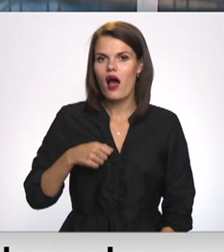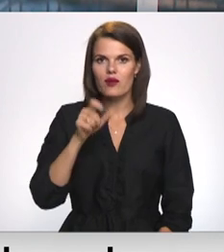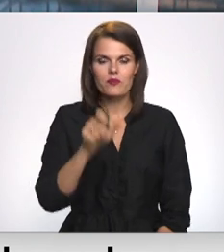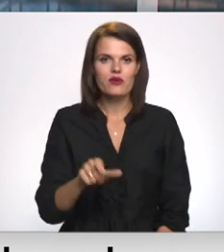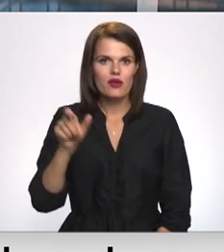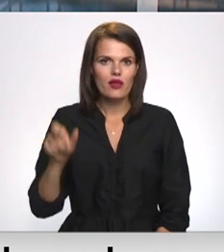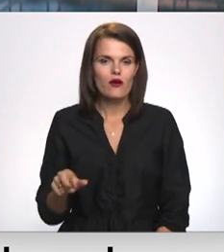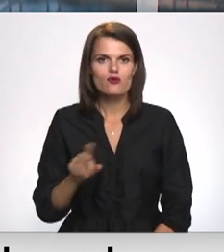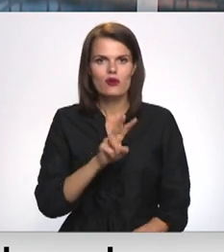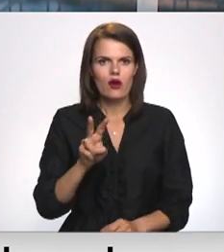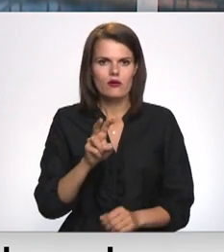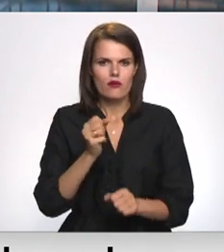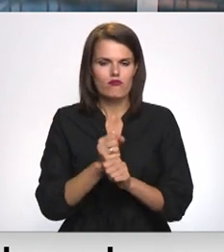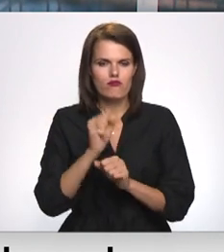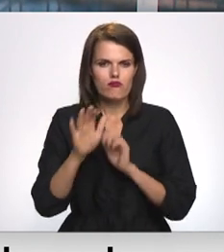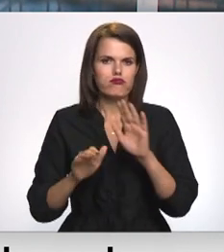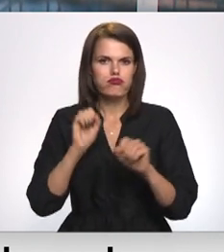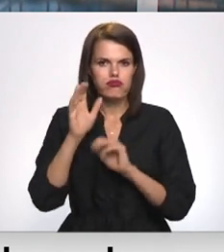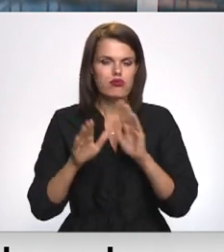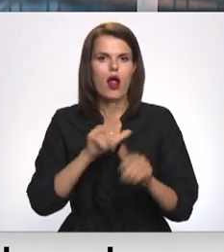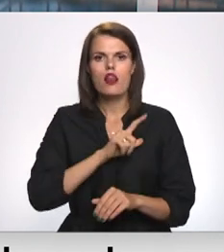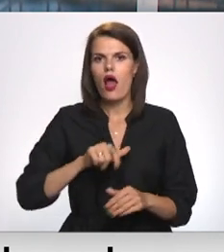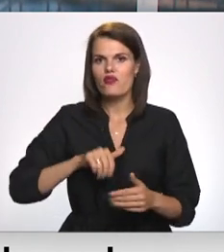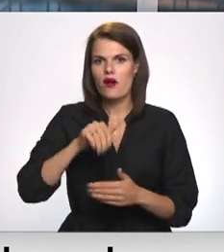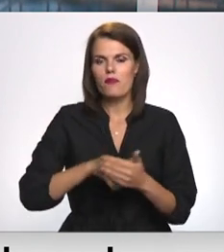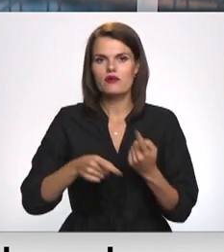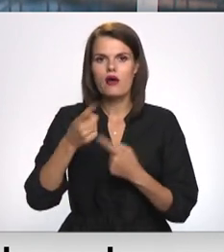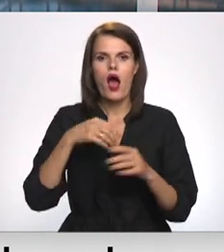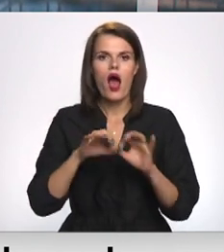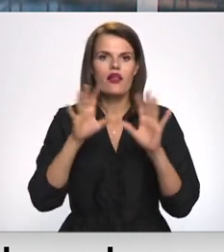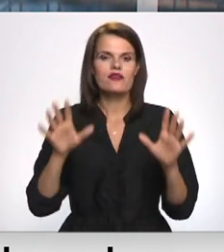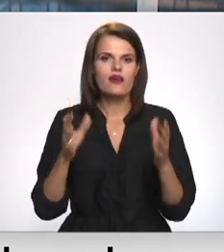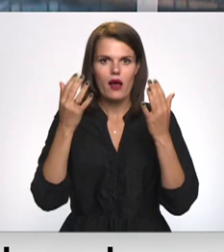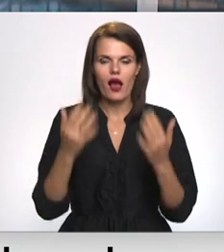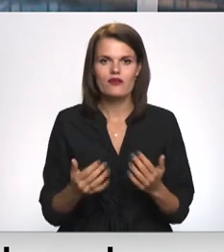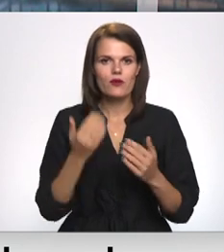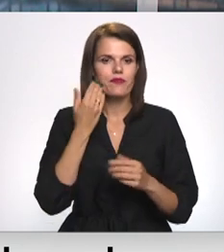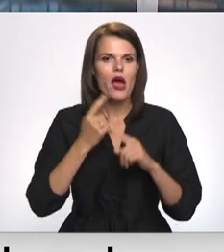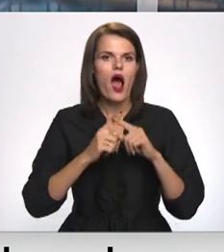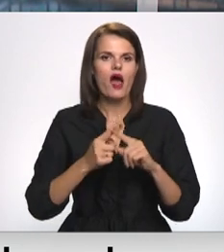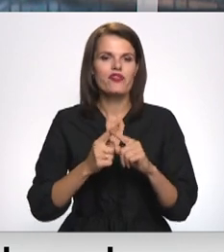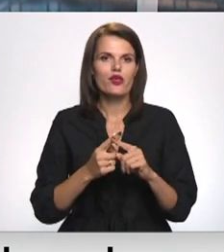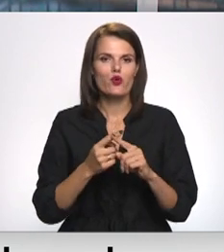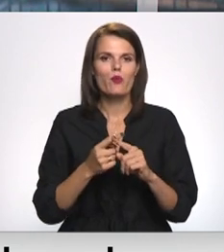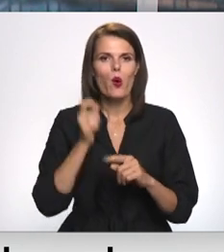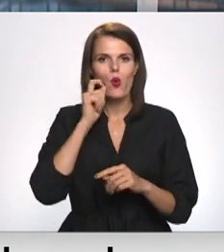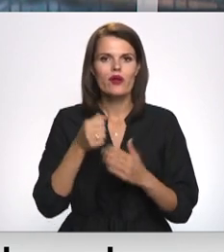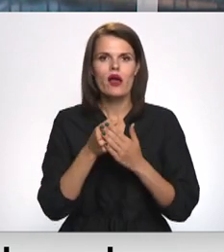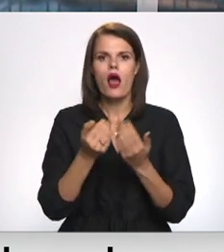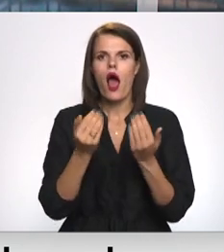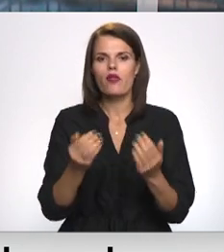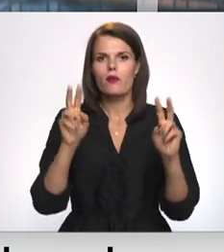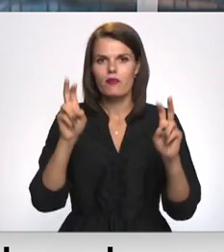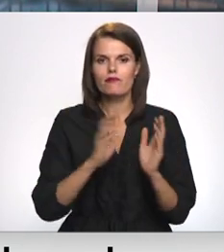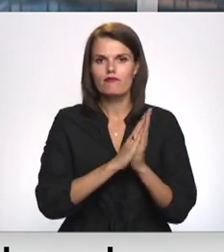dienām un naktīm, Latvijas pasts atsāk akciju adijumi Ukrainas atbalstam. Un šoruden rokdarbnieces aicina darināt